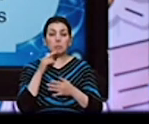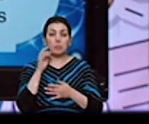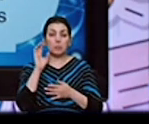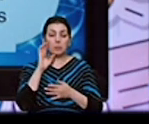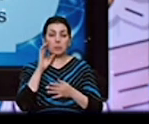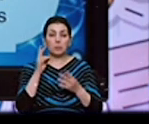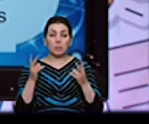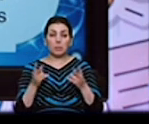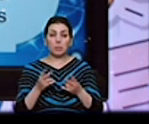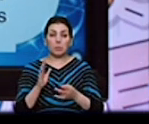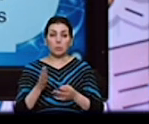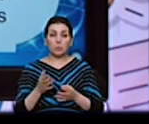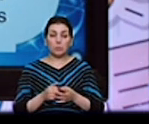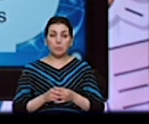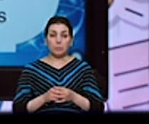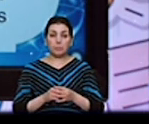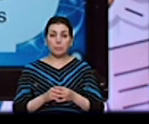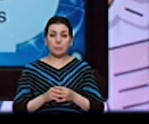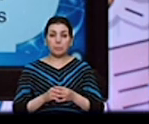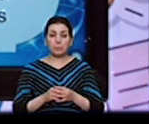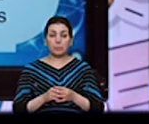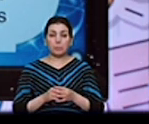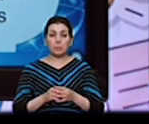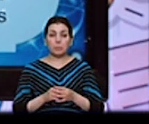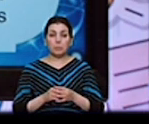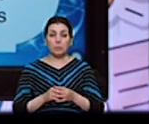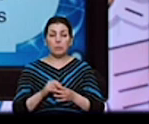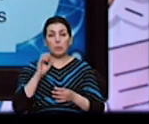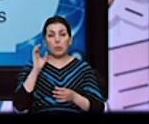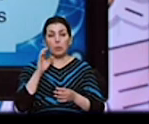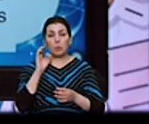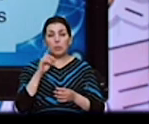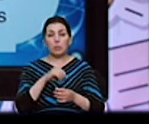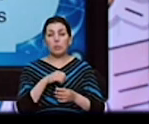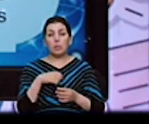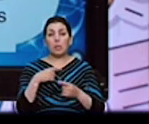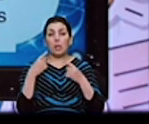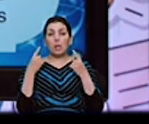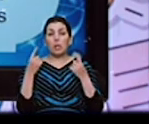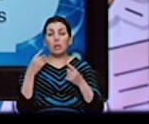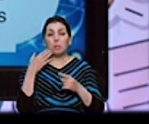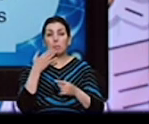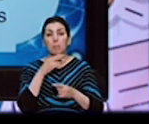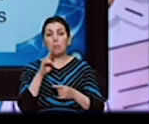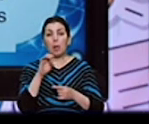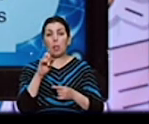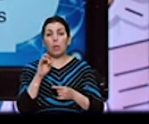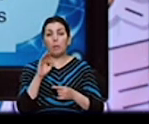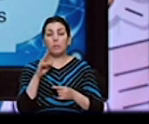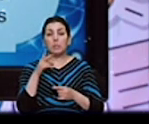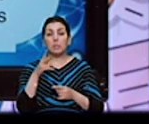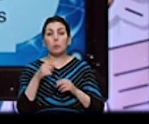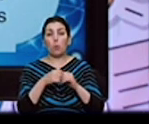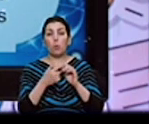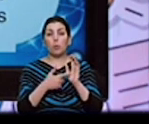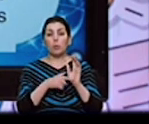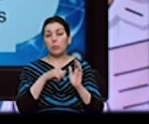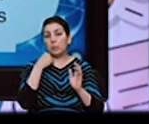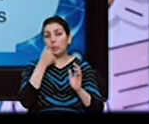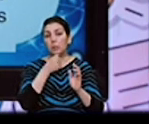diqqat bilan tinglashingiz kerak bo'ladi. O'zbekistonda eng ulkan palov 2017